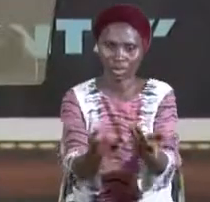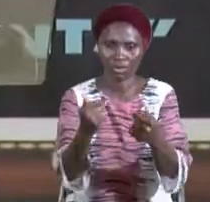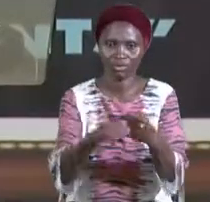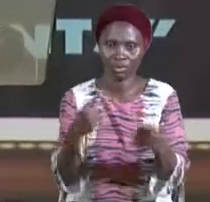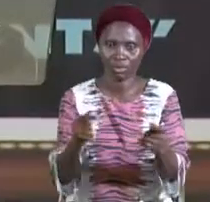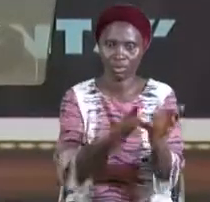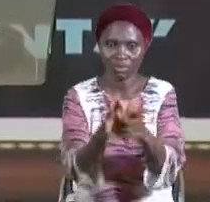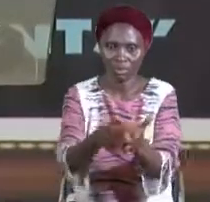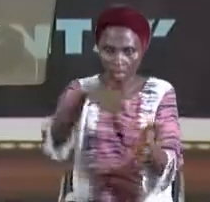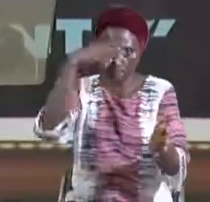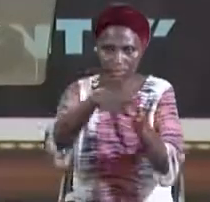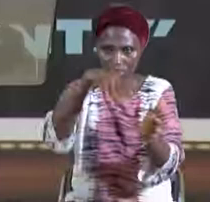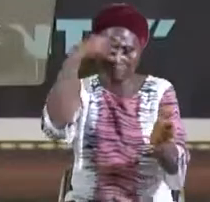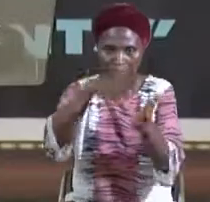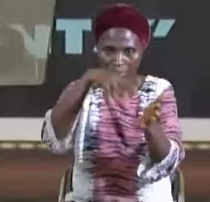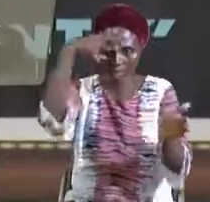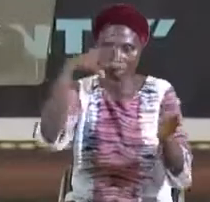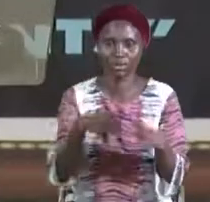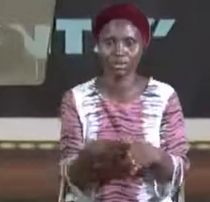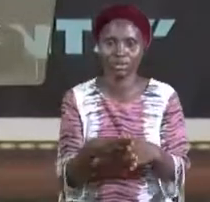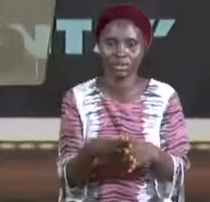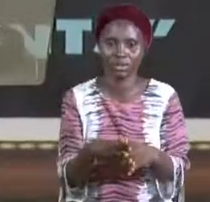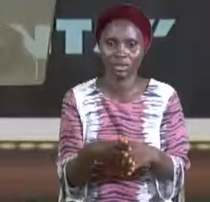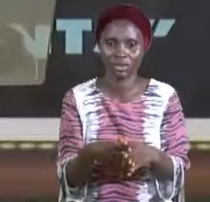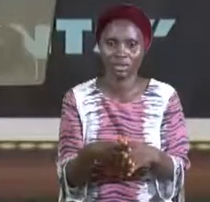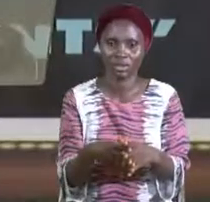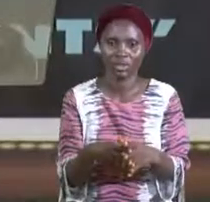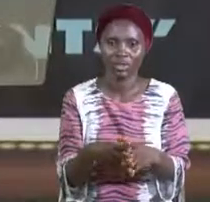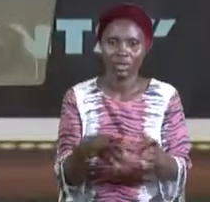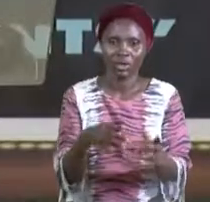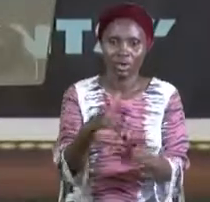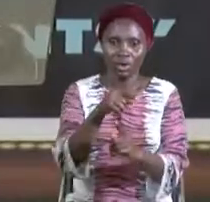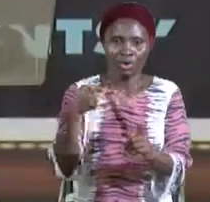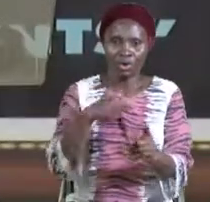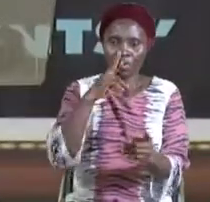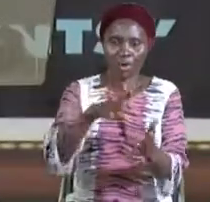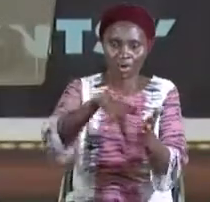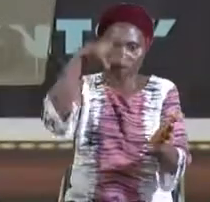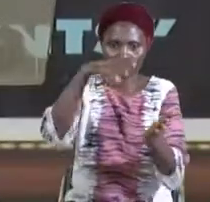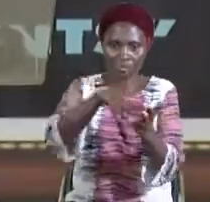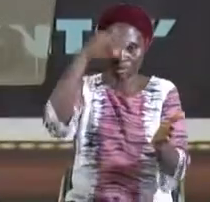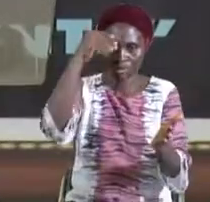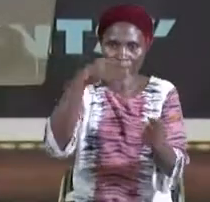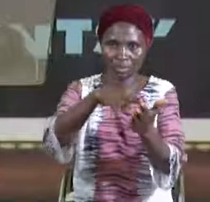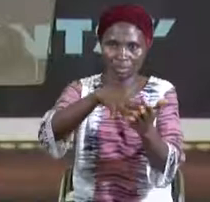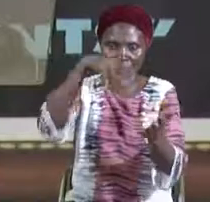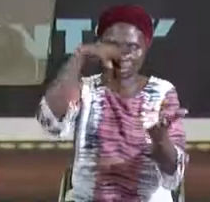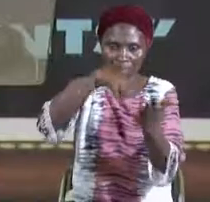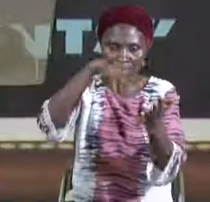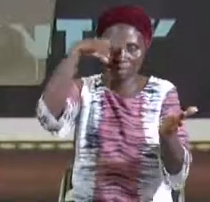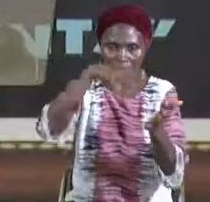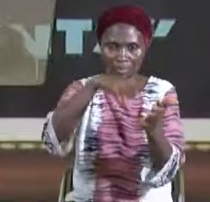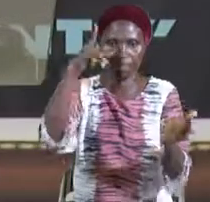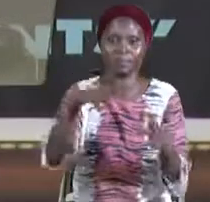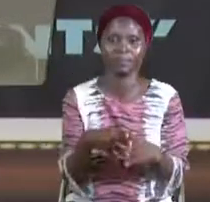veulent entendre. Et parfois, ils lisent les passages que nous étudions avant qu'on ne vienne à l'étude biblique. Et